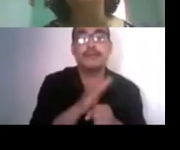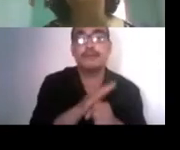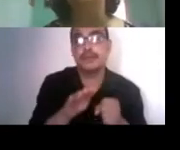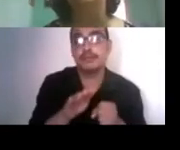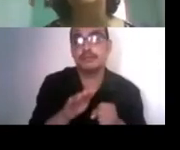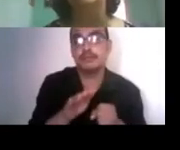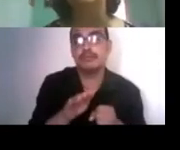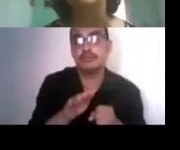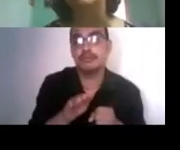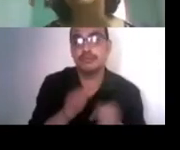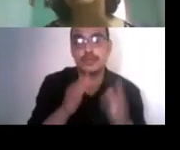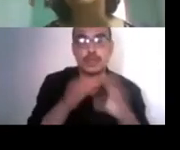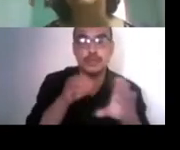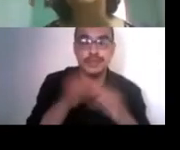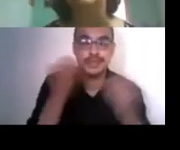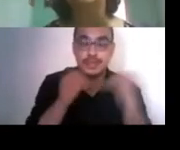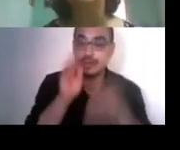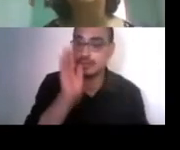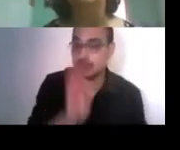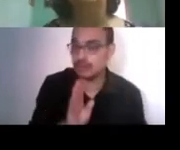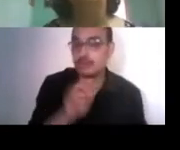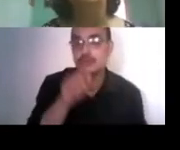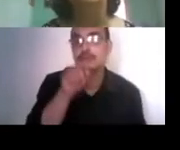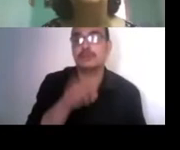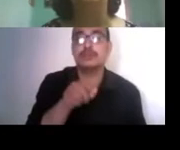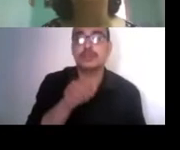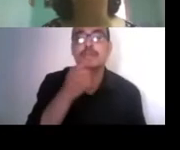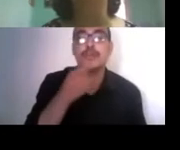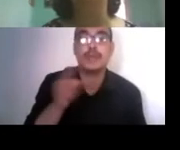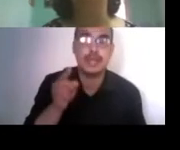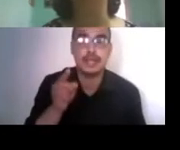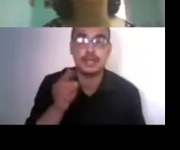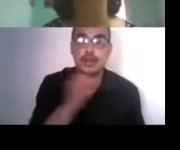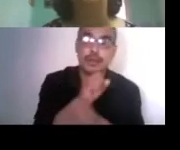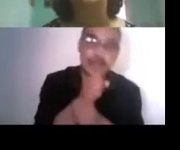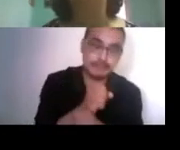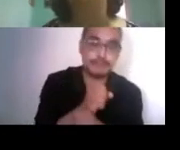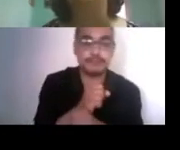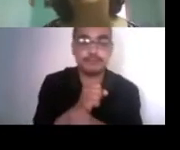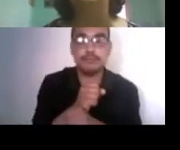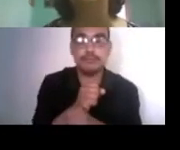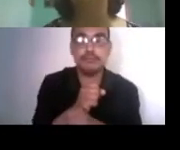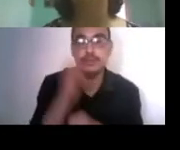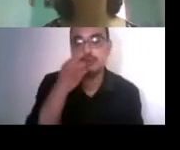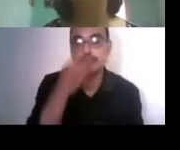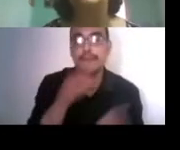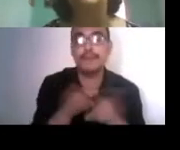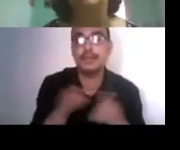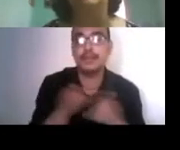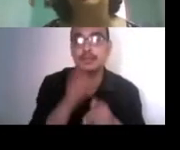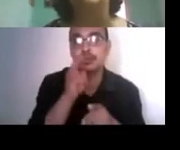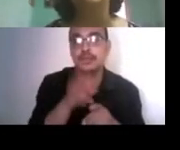होइन घरेलु हिंसा छ र त्यसलाई चाहिँ एउटा क्राइम अथवा त्यसलाई एउटा अपराधको रूपमा पनि त्यति